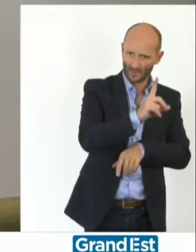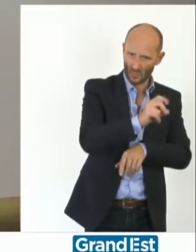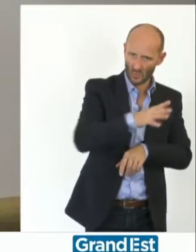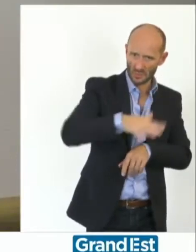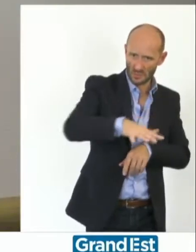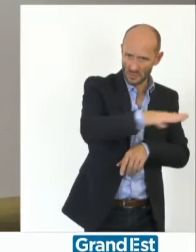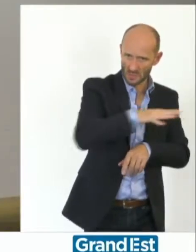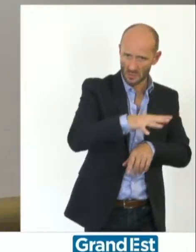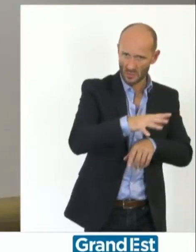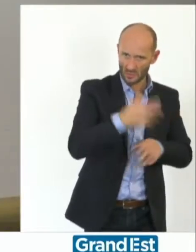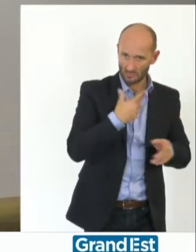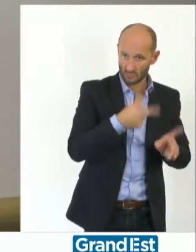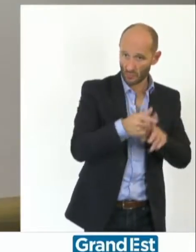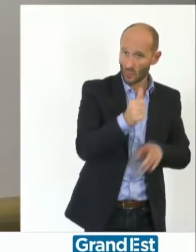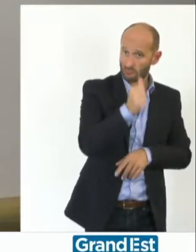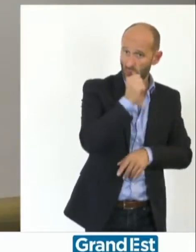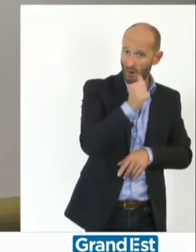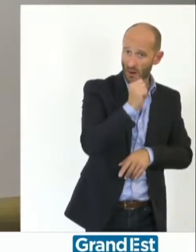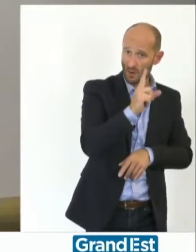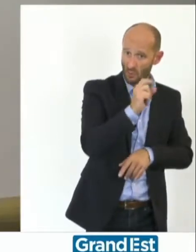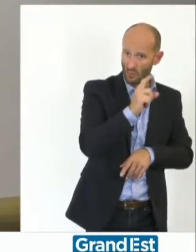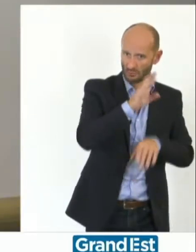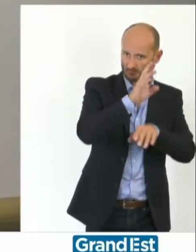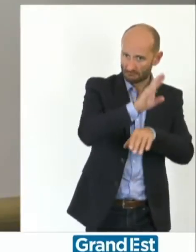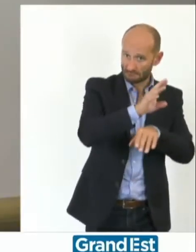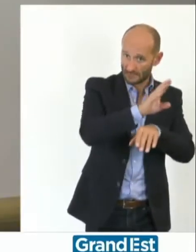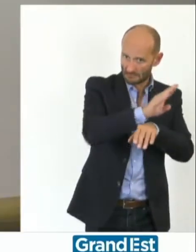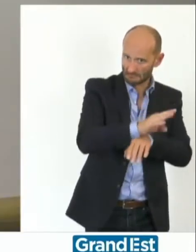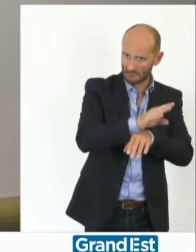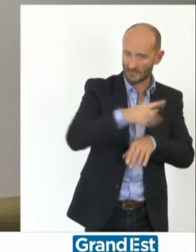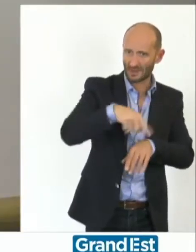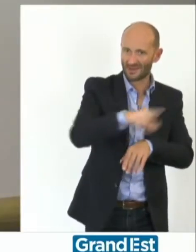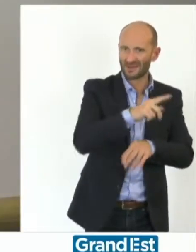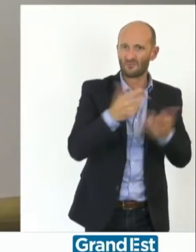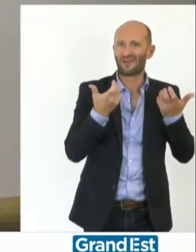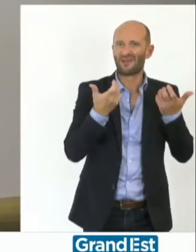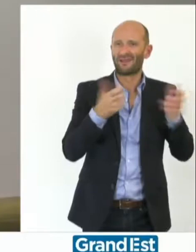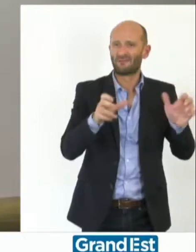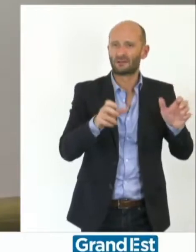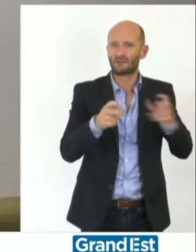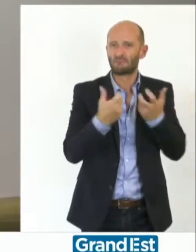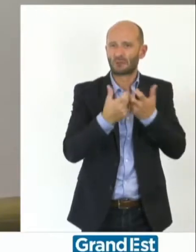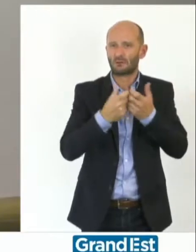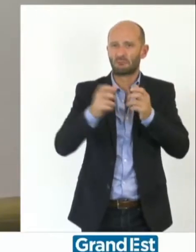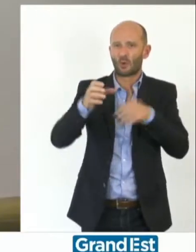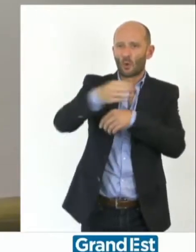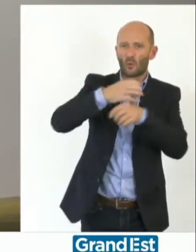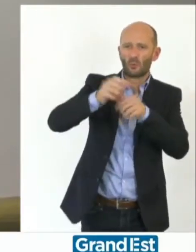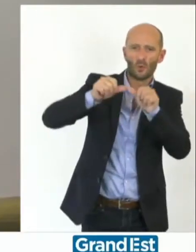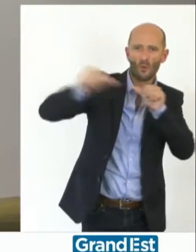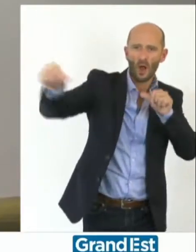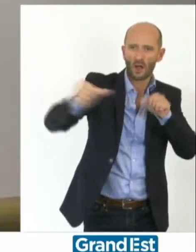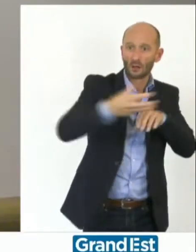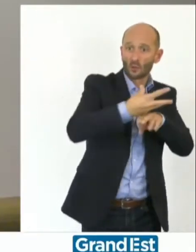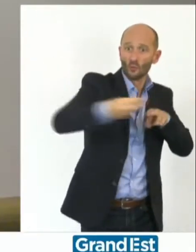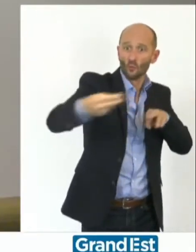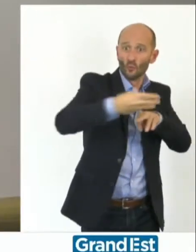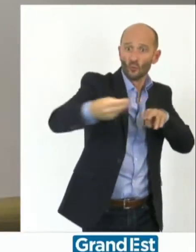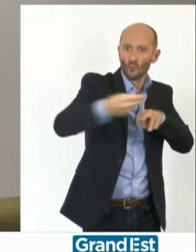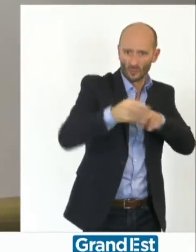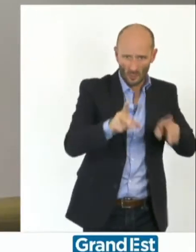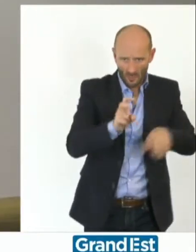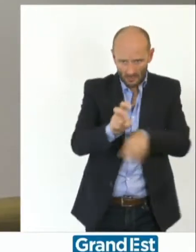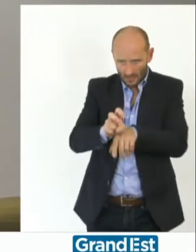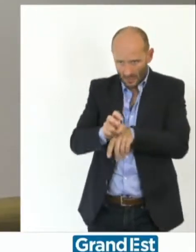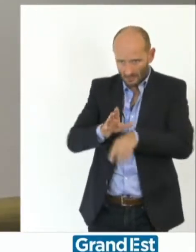du territoire bien sûr en refusant tout projet de pipeline avec une plus éloignés tout en confortant